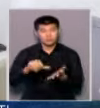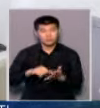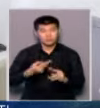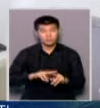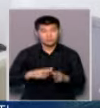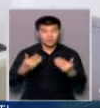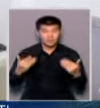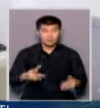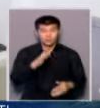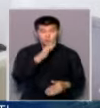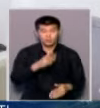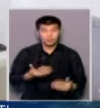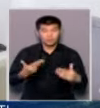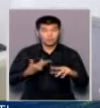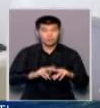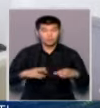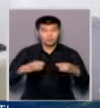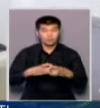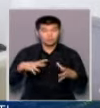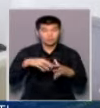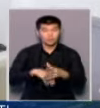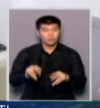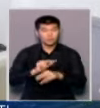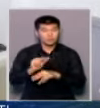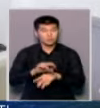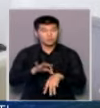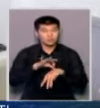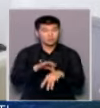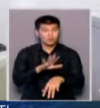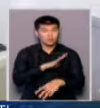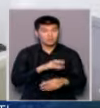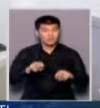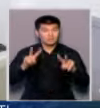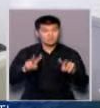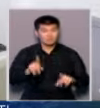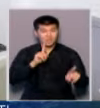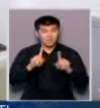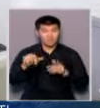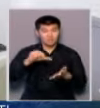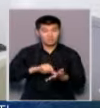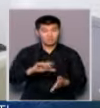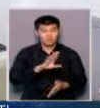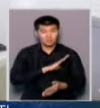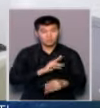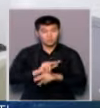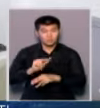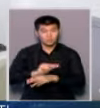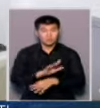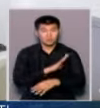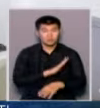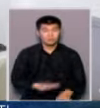Енді қазір уақытта бұл комиссияның мүшелерін оқытуды ұйымдастырды. Олар арнайы семинарларға қатысты, оқытудан